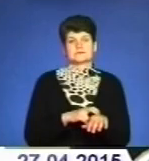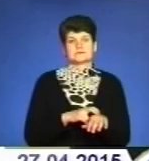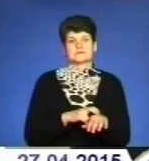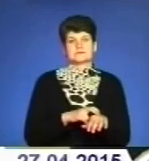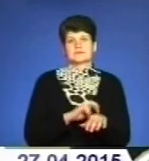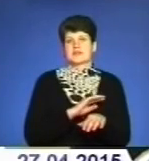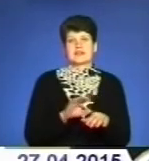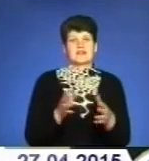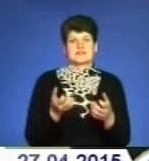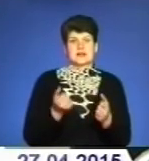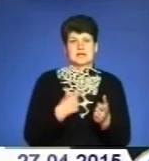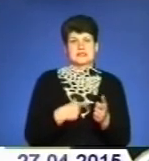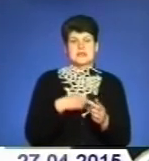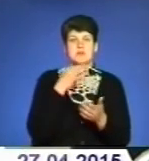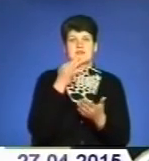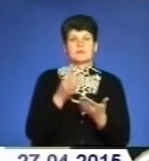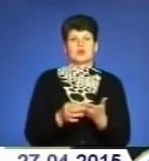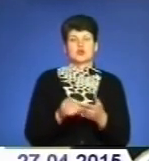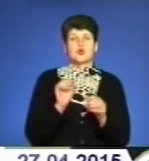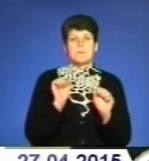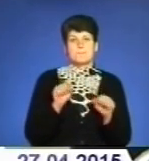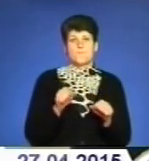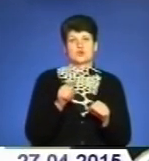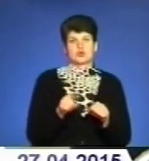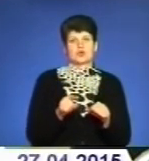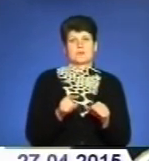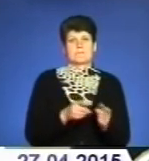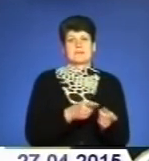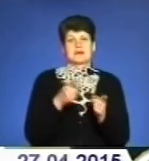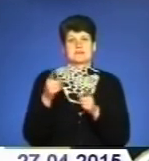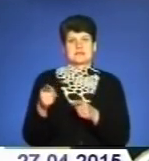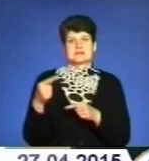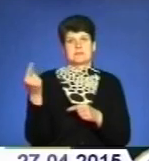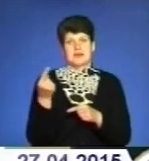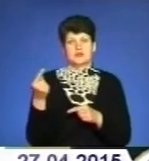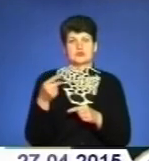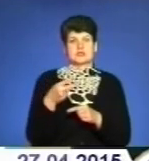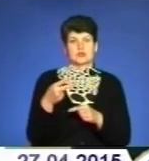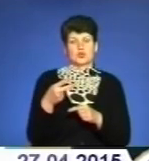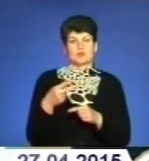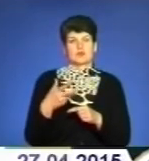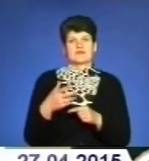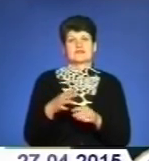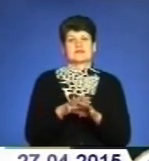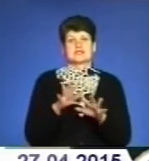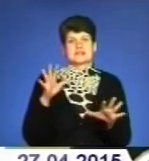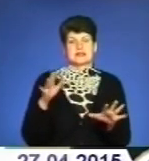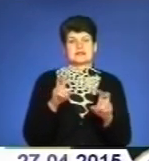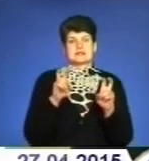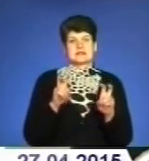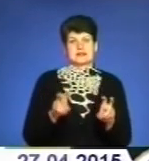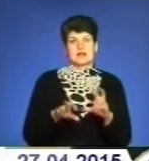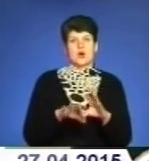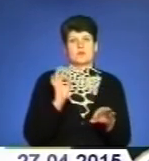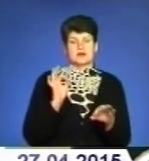не взяли на себе відповідальність, що можна його фізично перемістити з першого на другий поверх в зал судового засідання для обрання